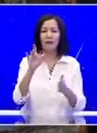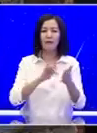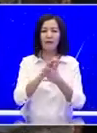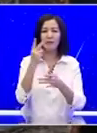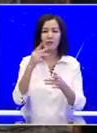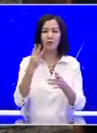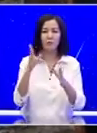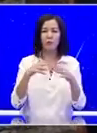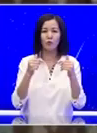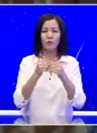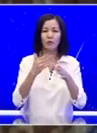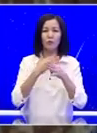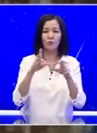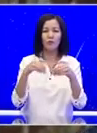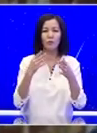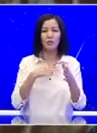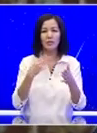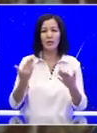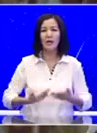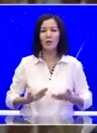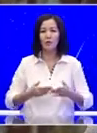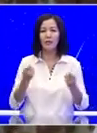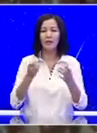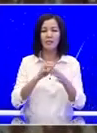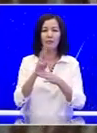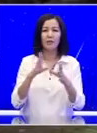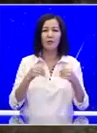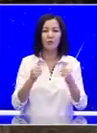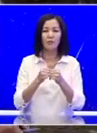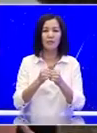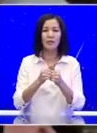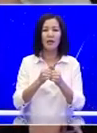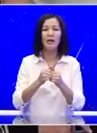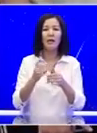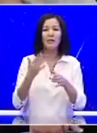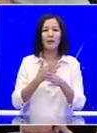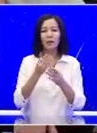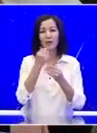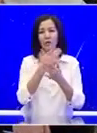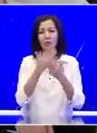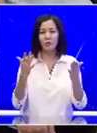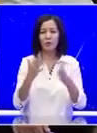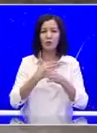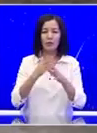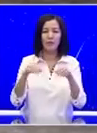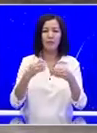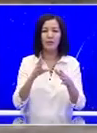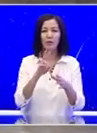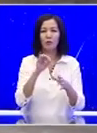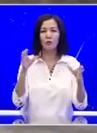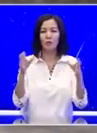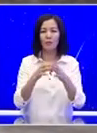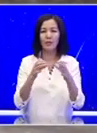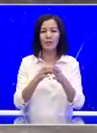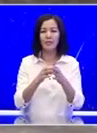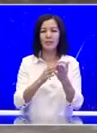93 жанұяға көмек көрсетіліпті. Әлеуметтік аз қамтылған отбасыларға материалдық және азық-түліктей жәрдем берілген. Нұр Отан партиясының өкілдері